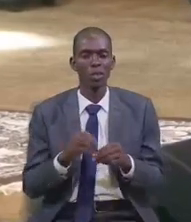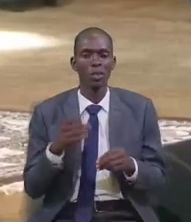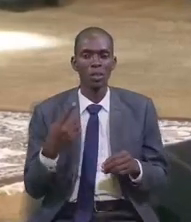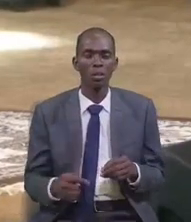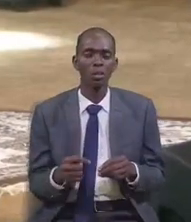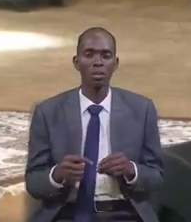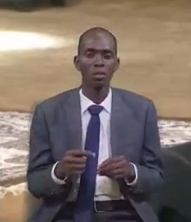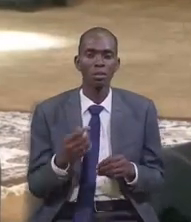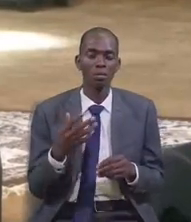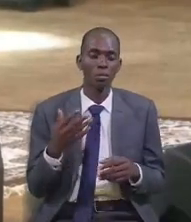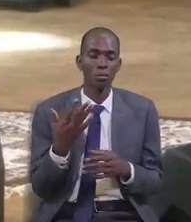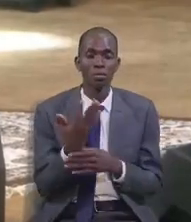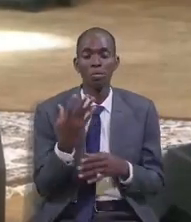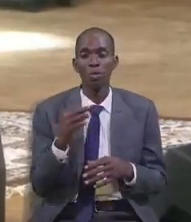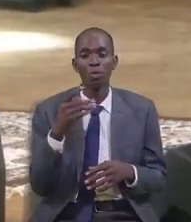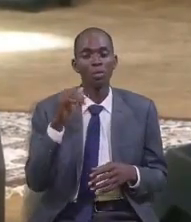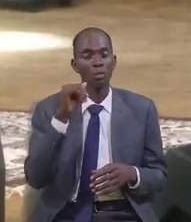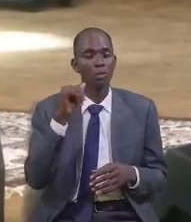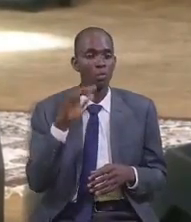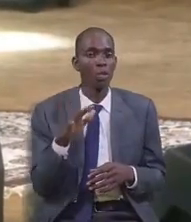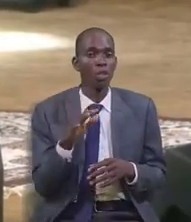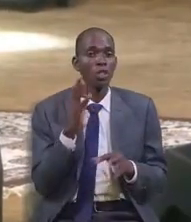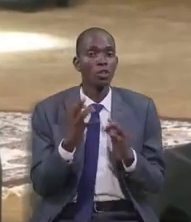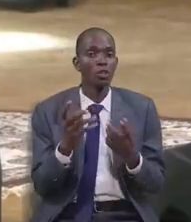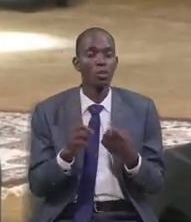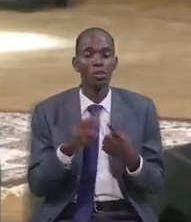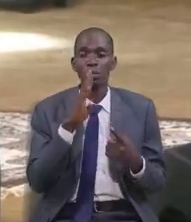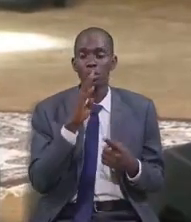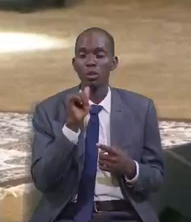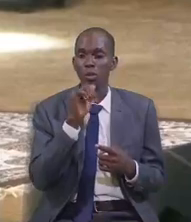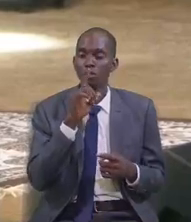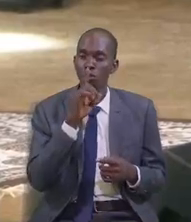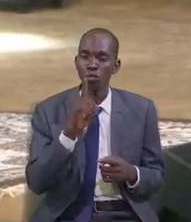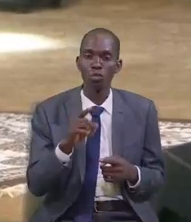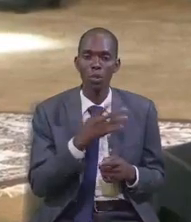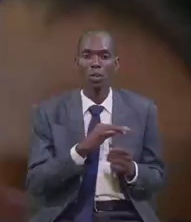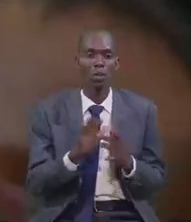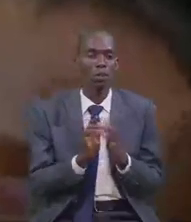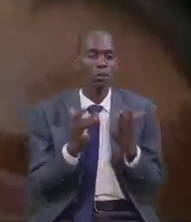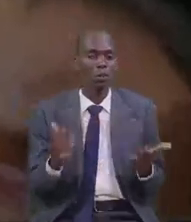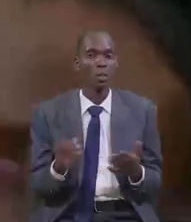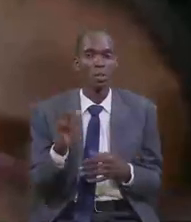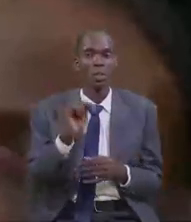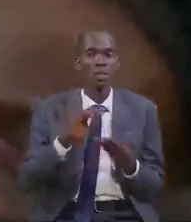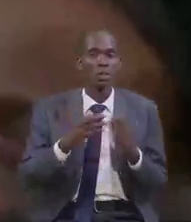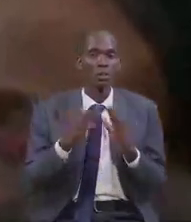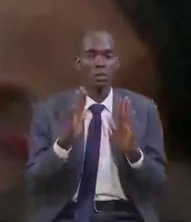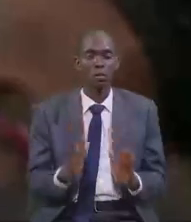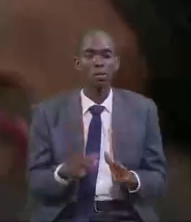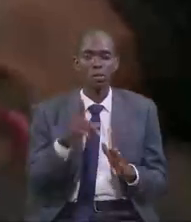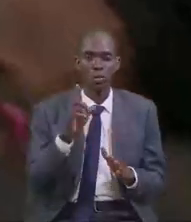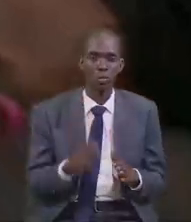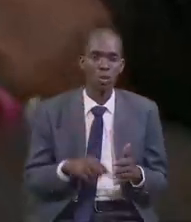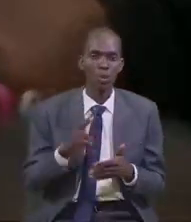Nazaréen scripturaire, selon les Écritures, tu lis la Bible, tu crois à la Bible, tu médites la Bible,